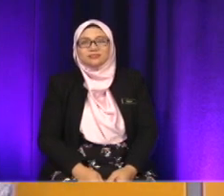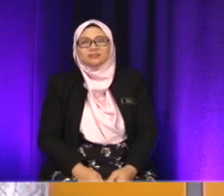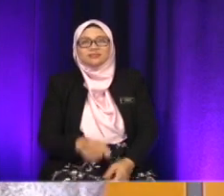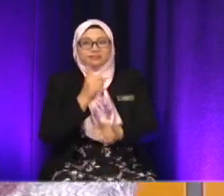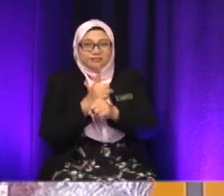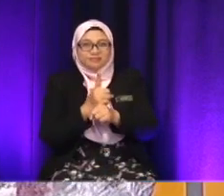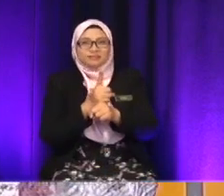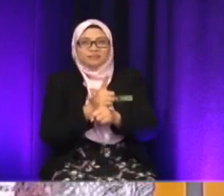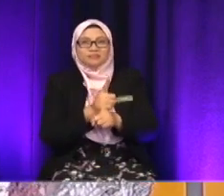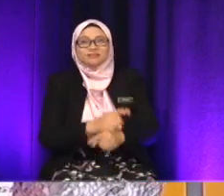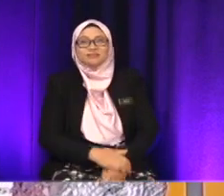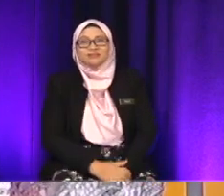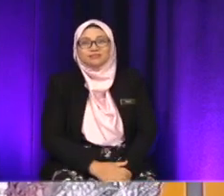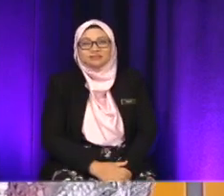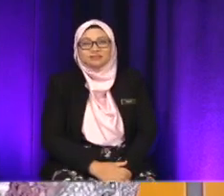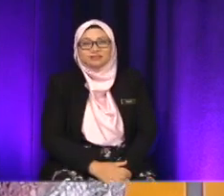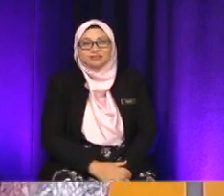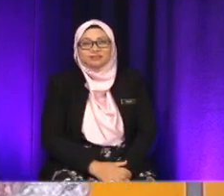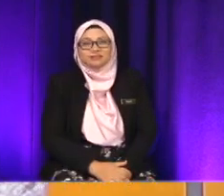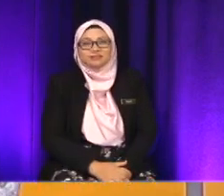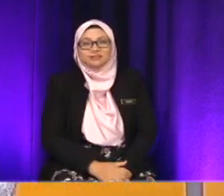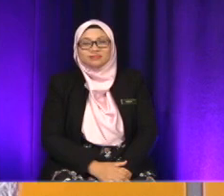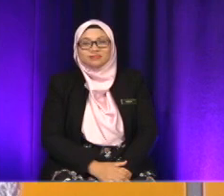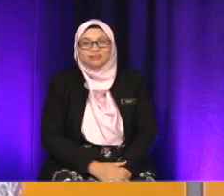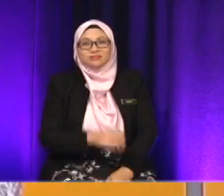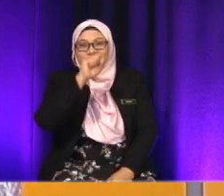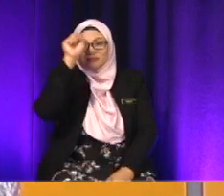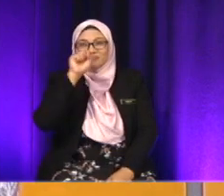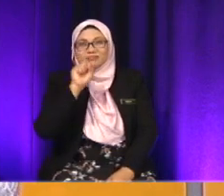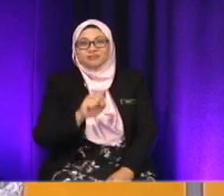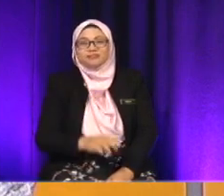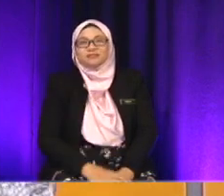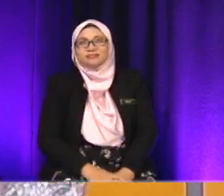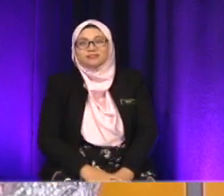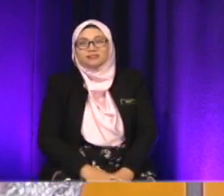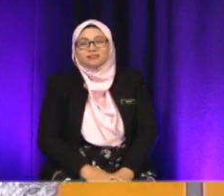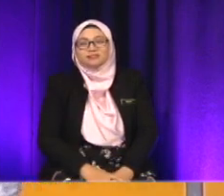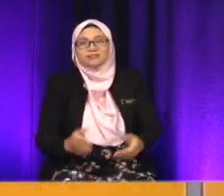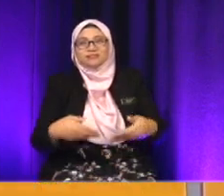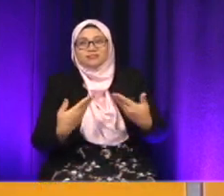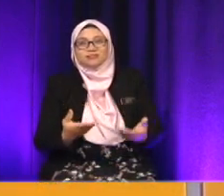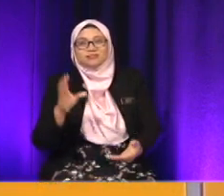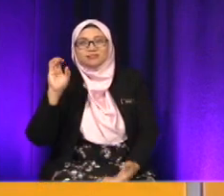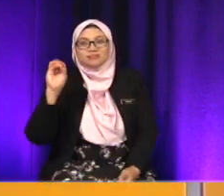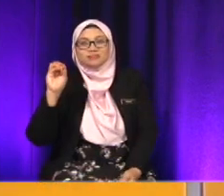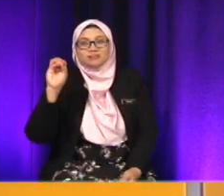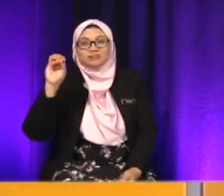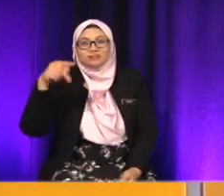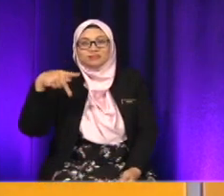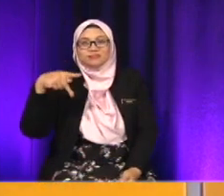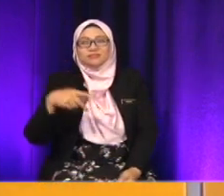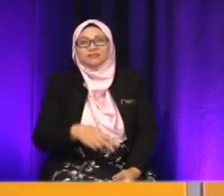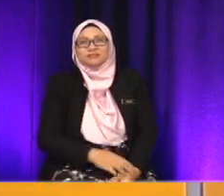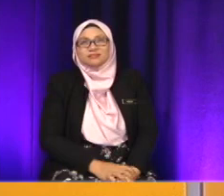nih oke Soalnya ini ah Berikut bukan maksudnya sini adalah